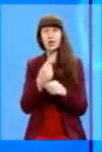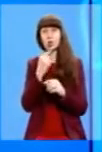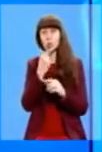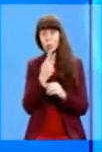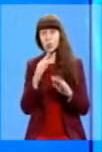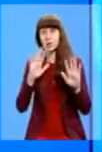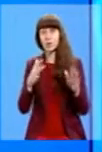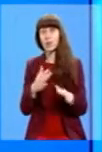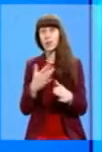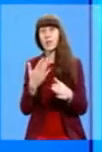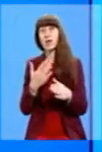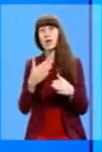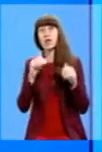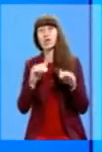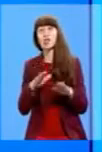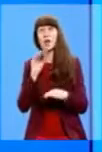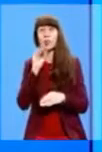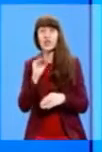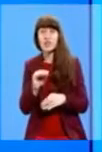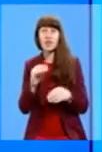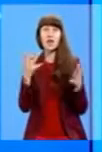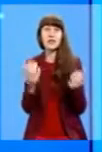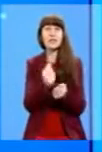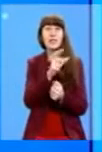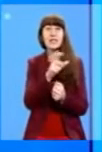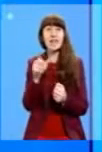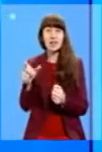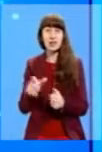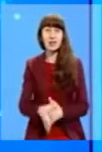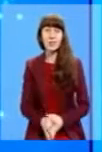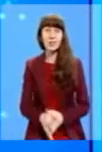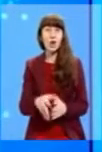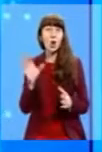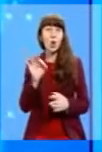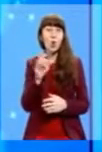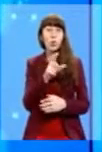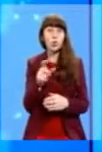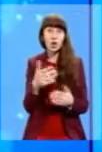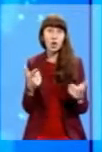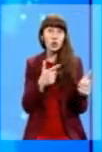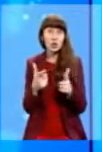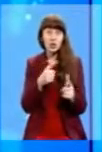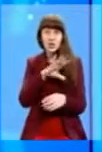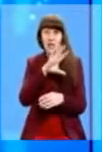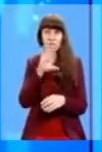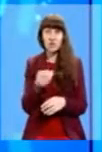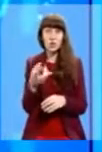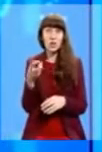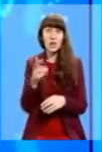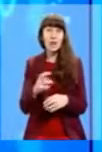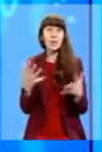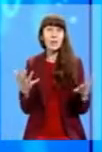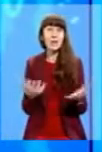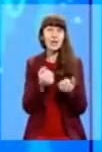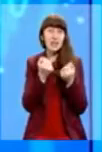плечи отважных спасателей, которые, не раздумывая, бросаются в огонь и в воду. О людях, которые готовы на все ради спасения других. Подробнее